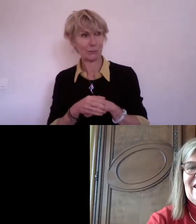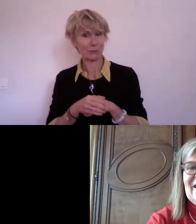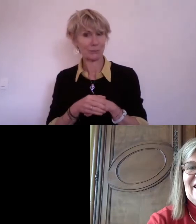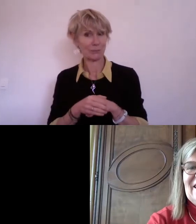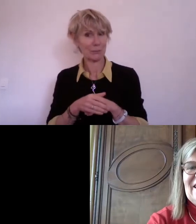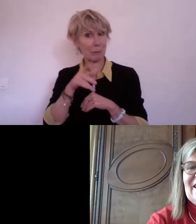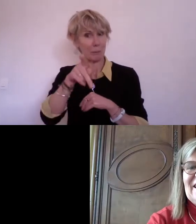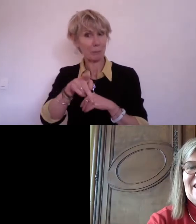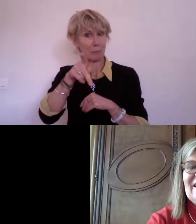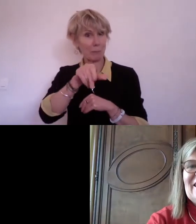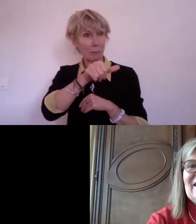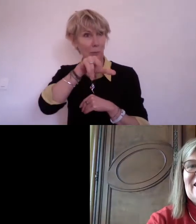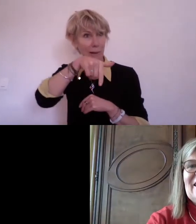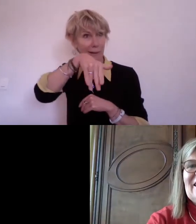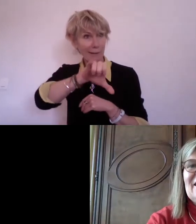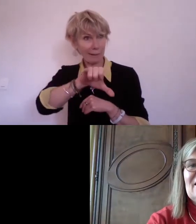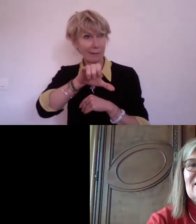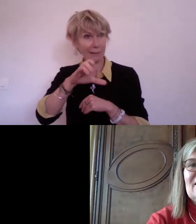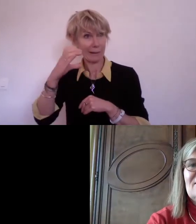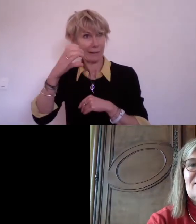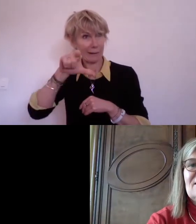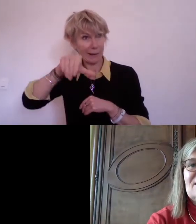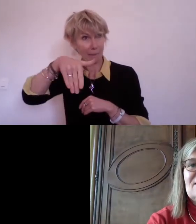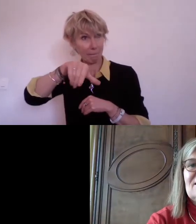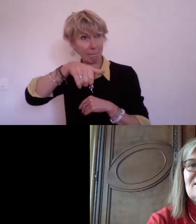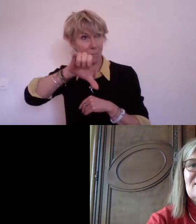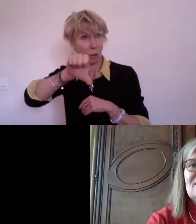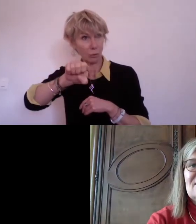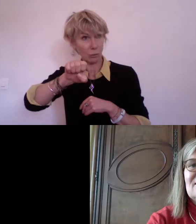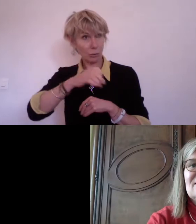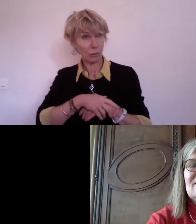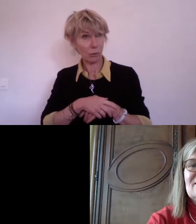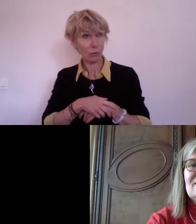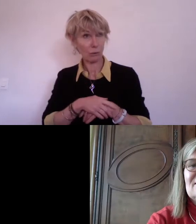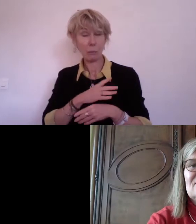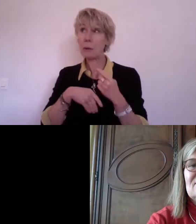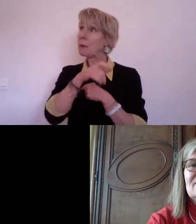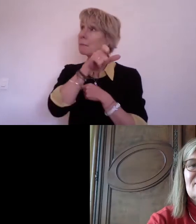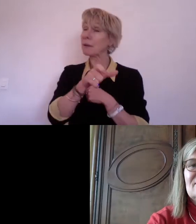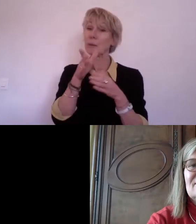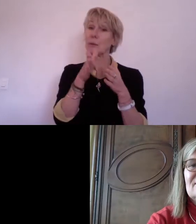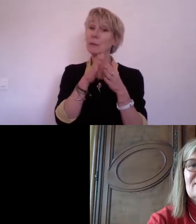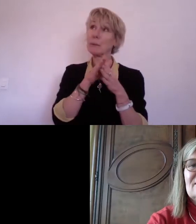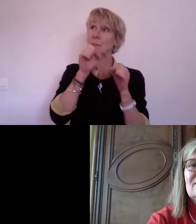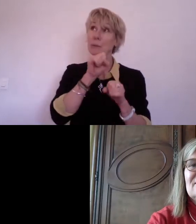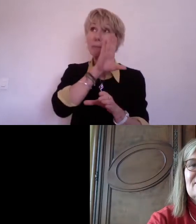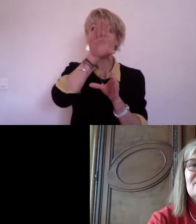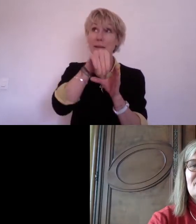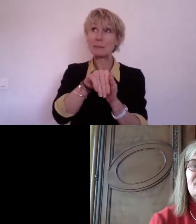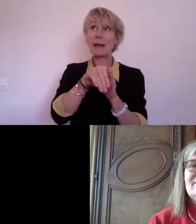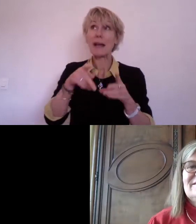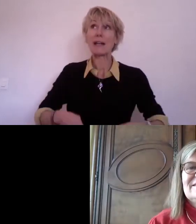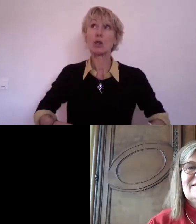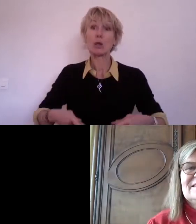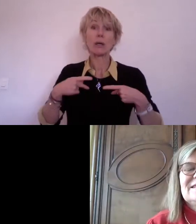Pauline et Clémence. Alors, il y a une personne qui demande s'il est possible de participer à l'atelier de demain. Donc, je